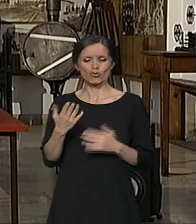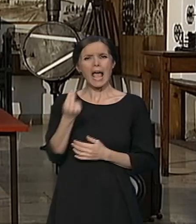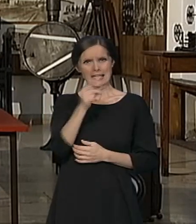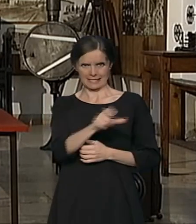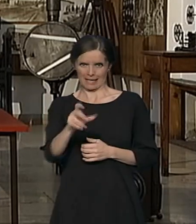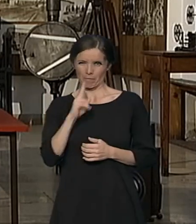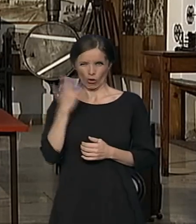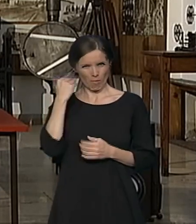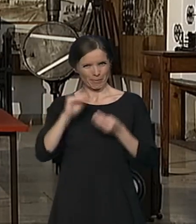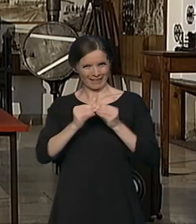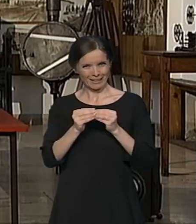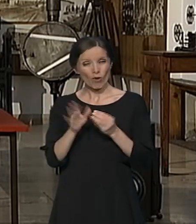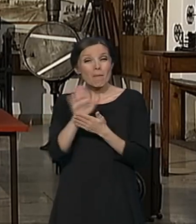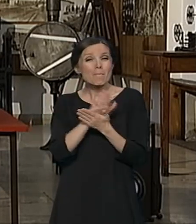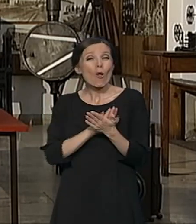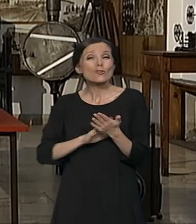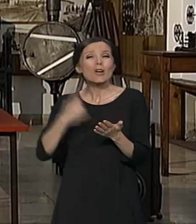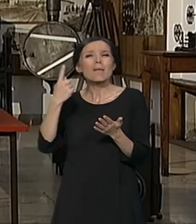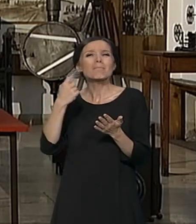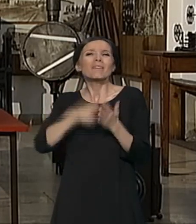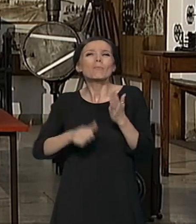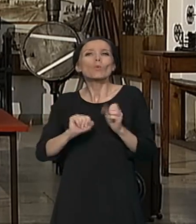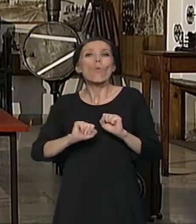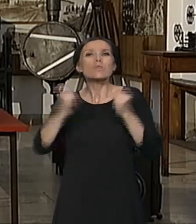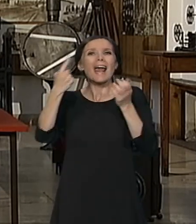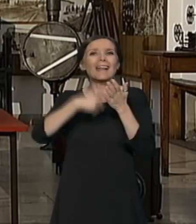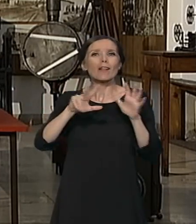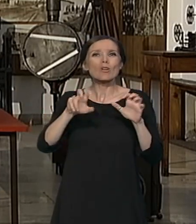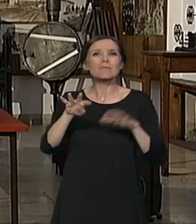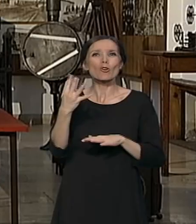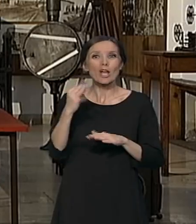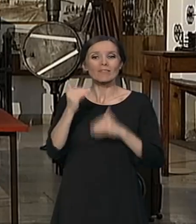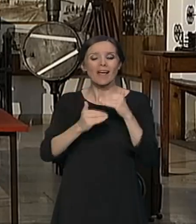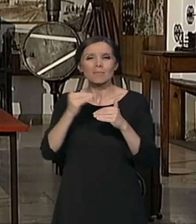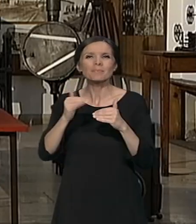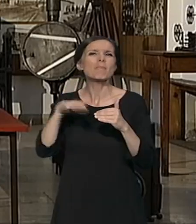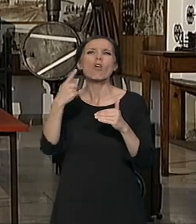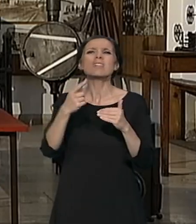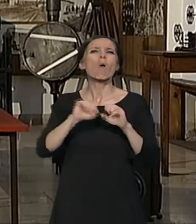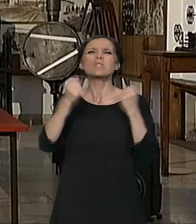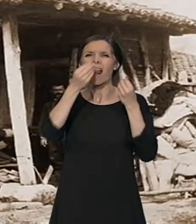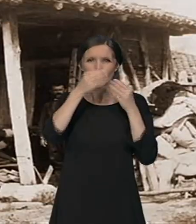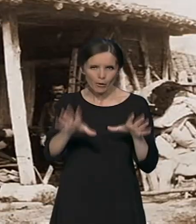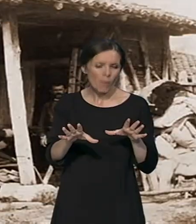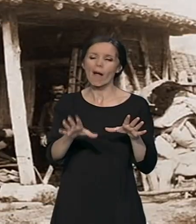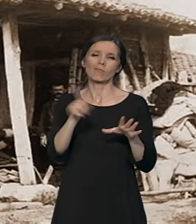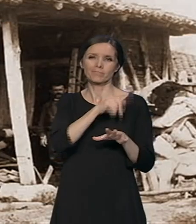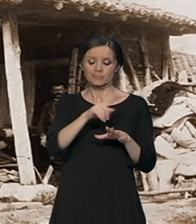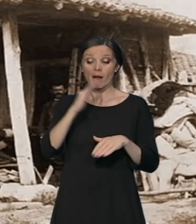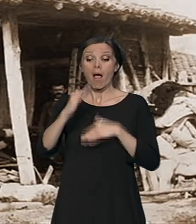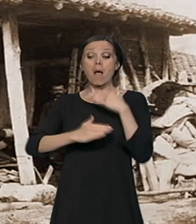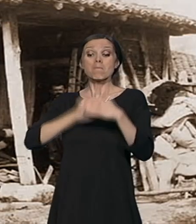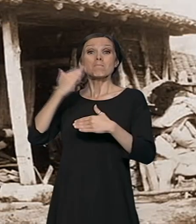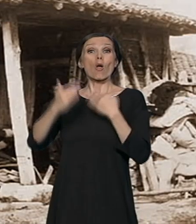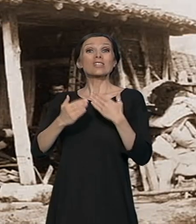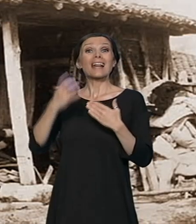najpre u vreme ustanka, ali je to poništeno njegovim padom, a kasnije oslobađanjem pod knezom Milošem,